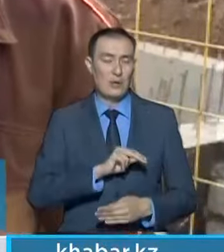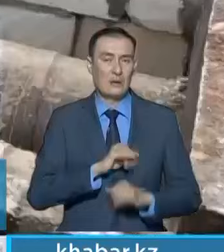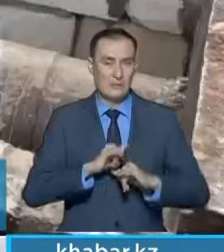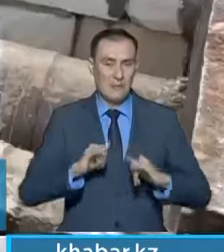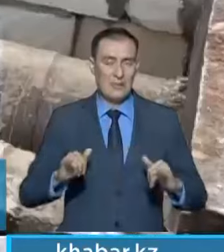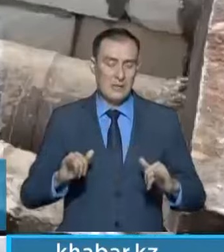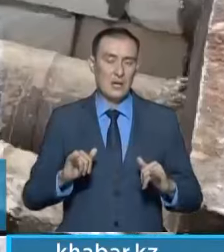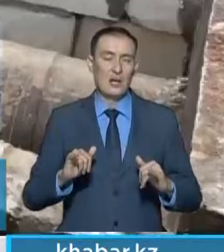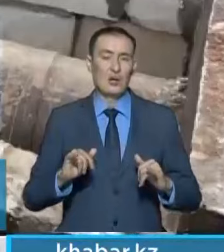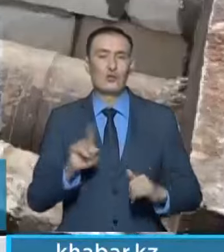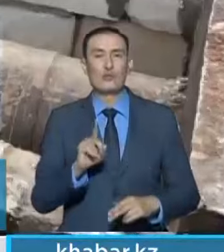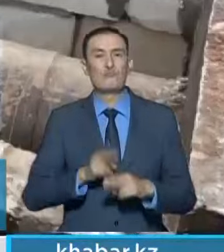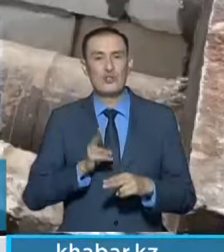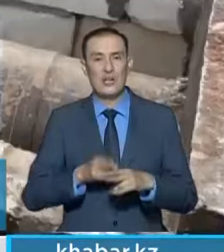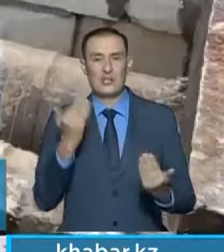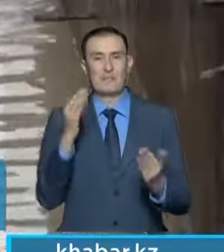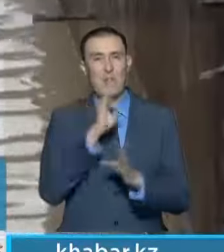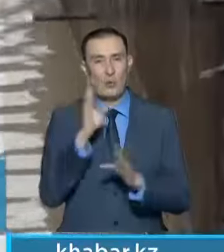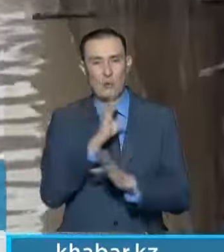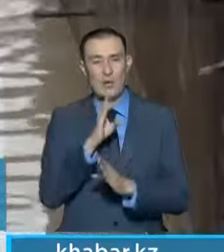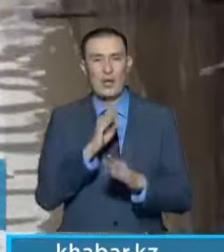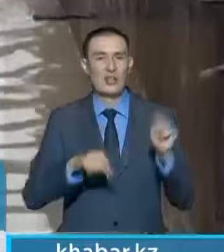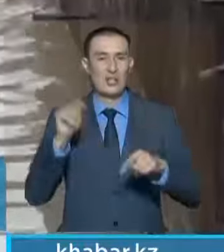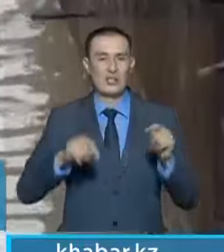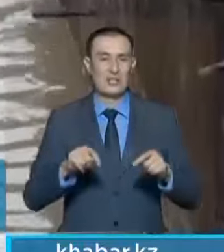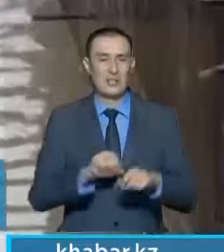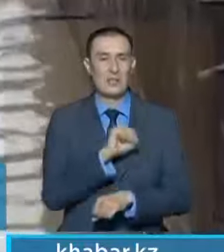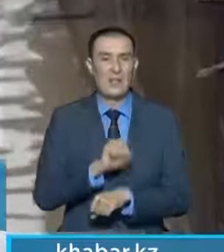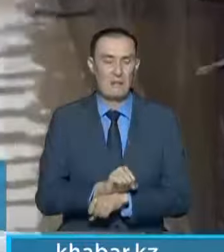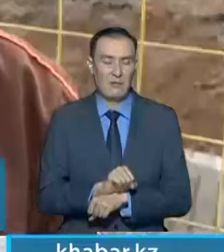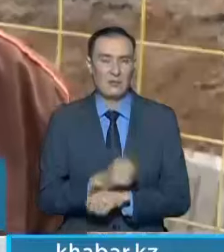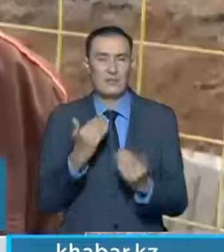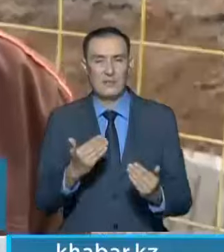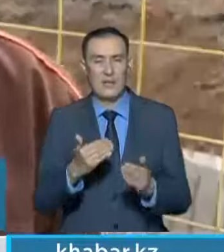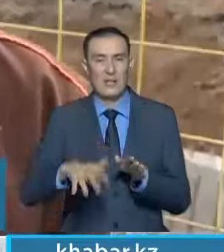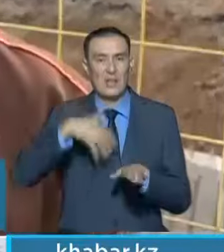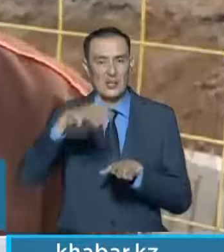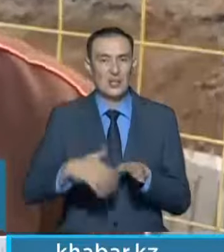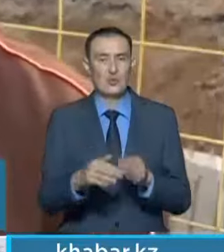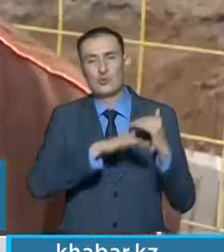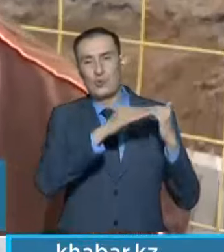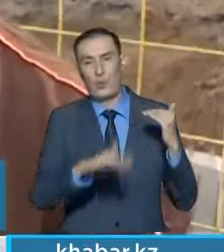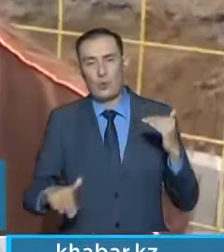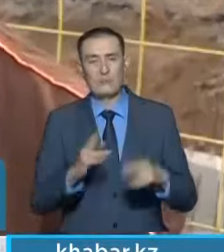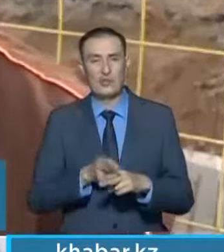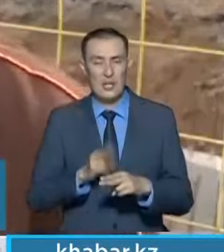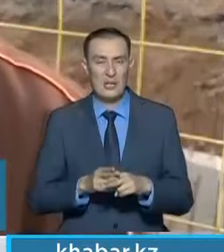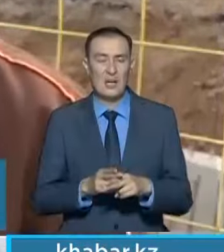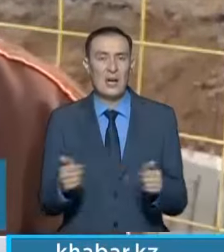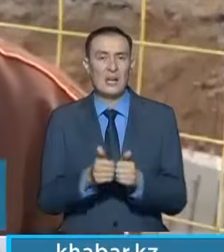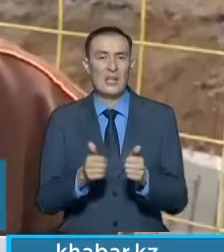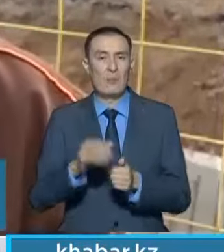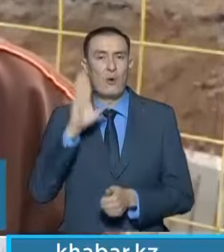продвигается. Единственное, что нам мешает, это погода. Дожди останавливают. Понимаете, траншея, здесь еще склон, плюс рядом